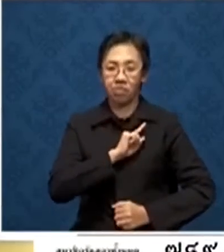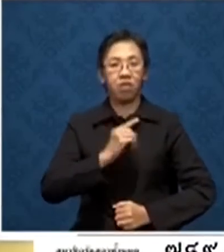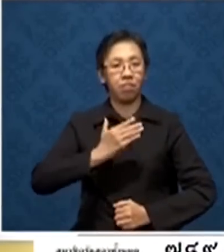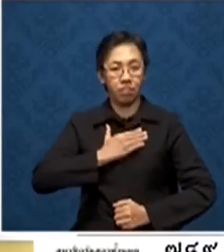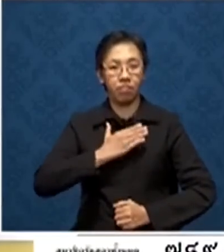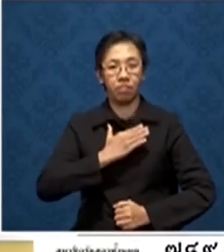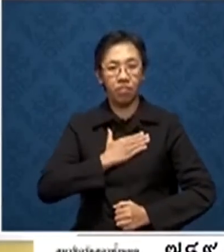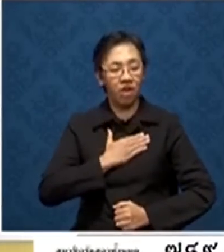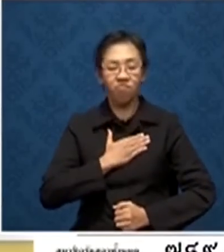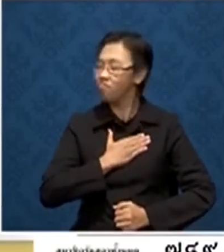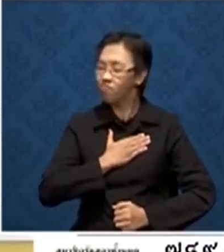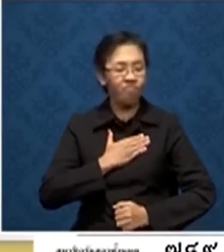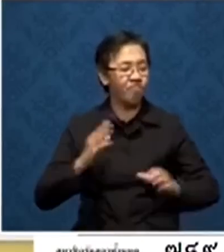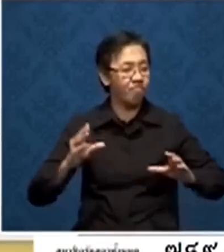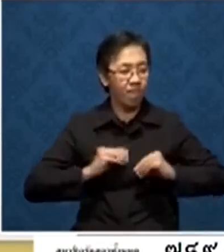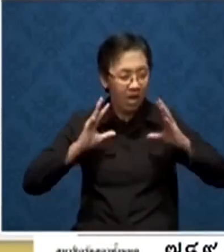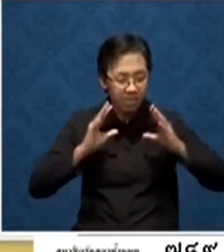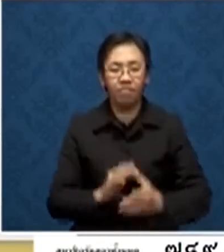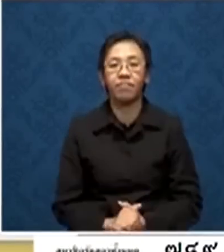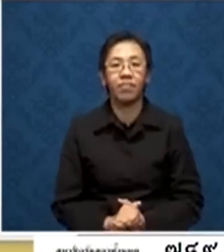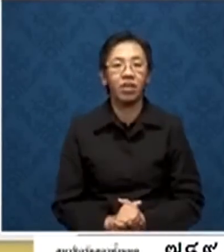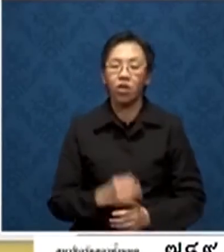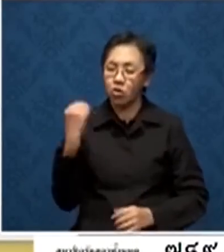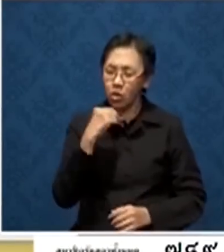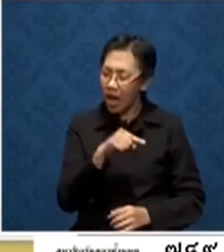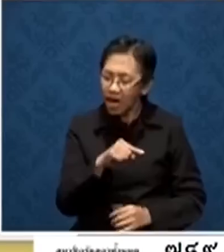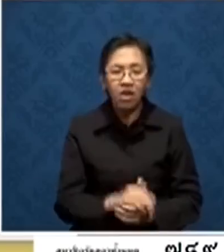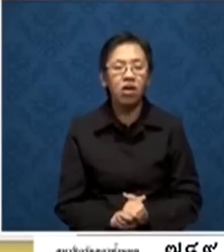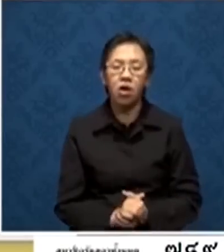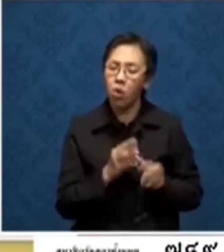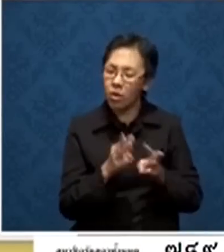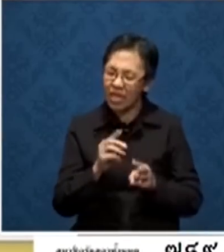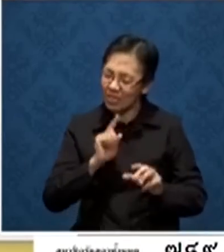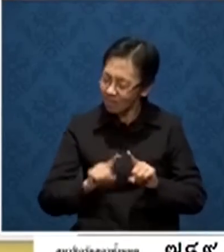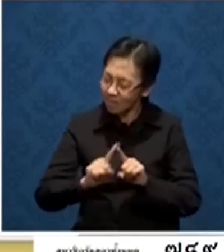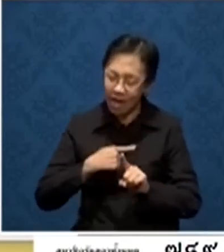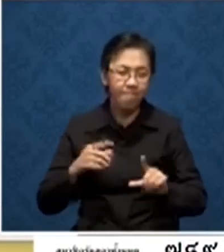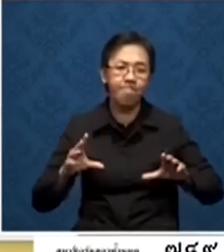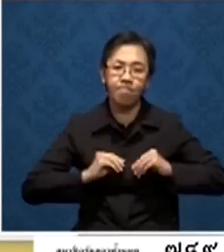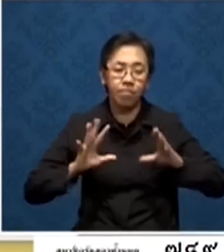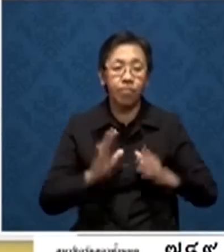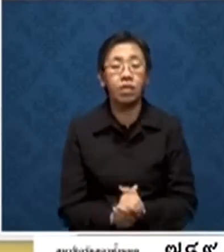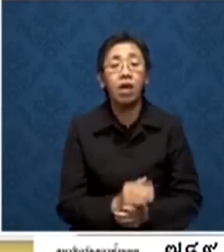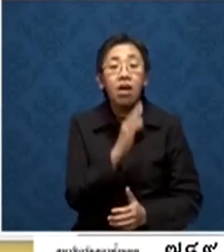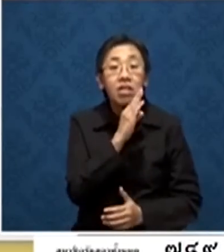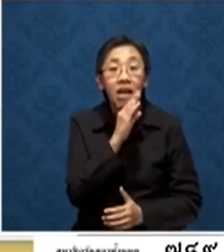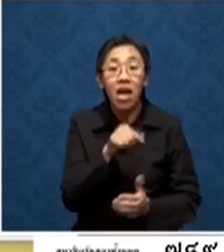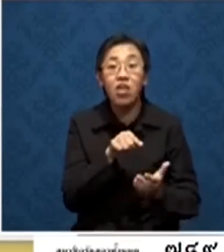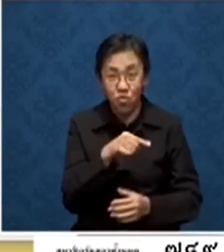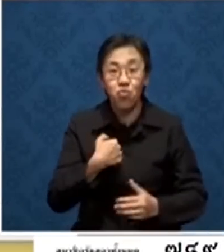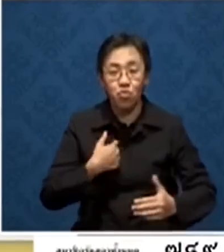ที่จะคัดค้านท่านทุกวินาทีทุกอย่างทุกทางตราบใดที่ยังมีชีวิตอยู่